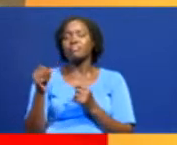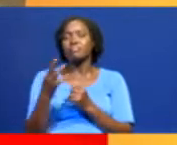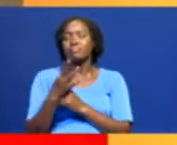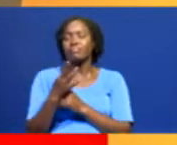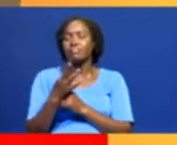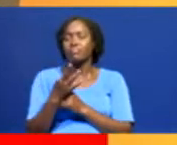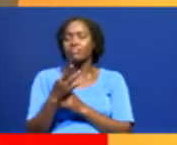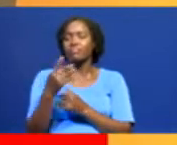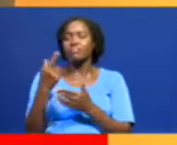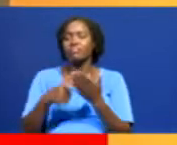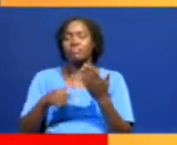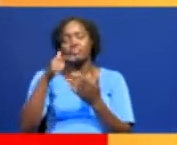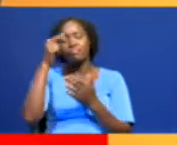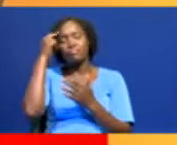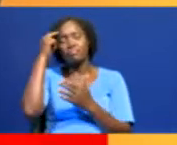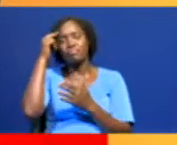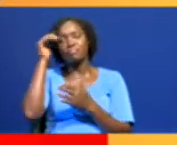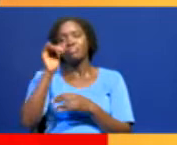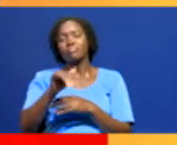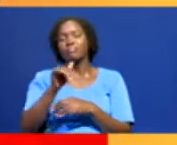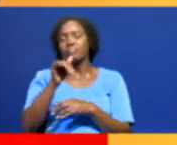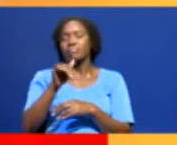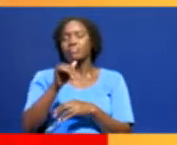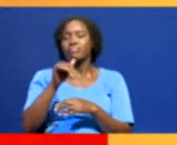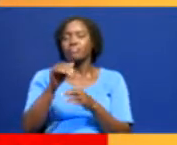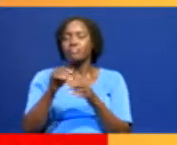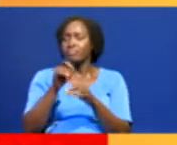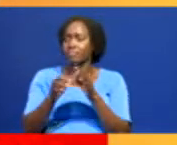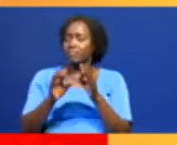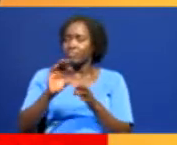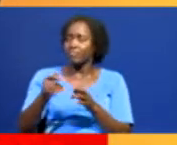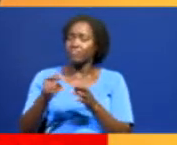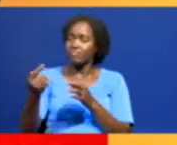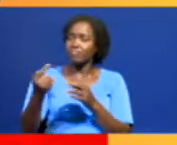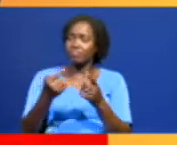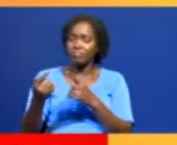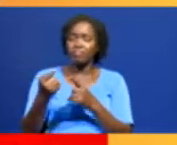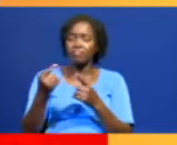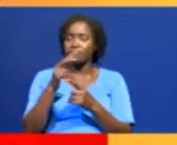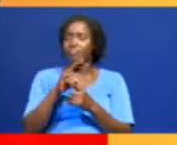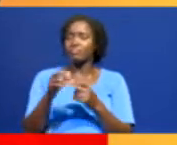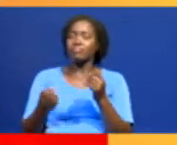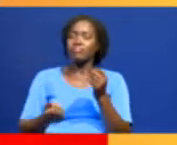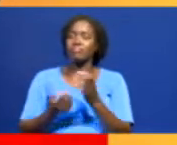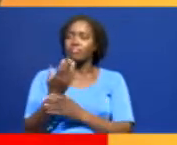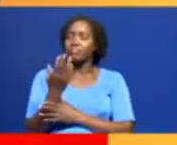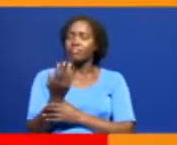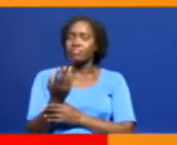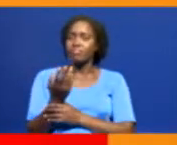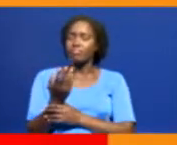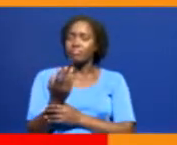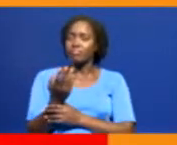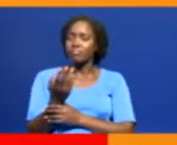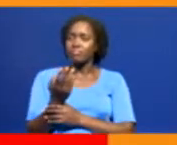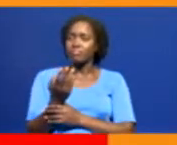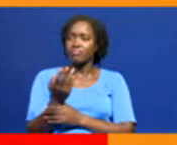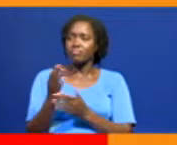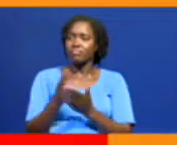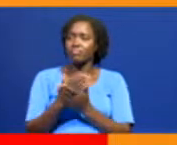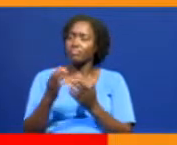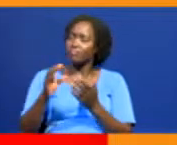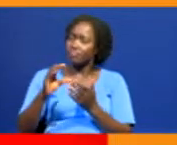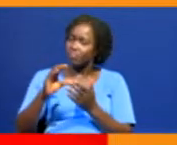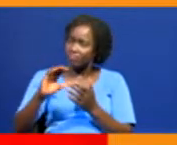tulikuwa tunafikiria ni kwamba county zikija tu tutaanza kuona county zikiinuka kabisa. Ya, kuna county ambazo